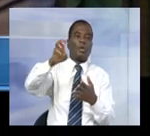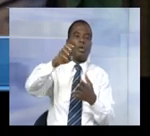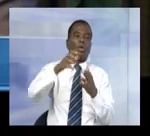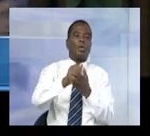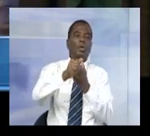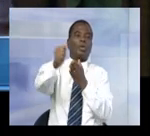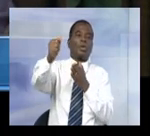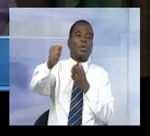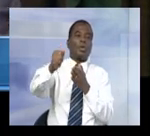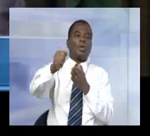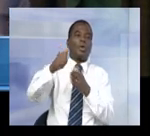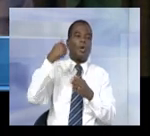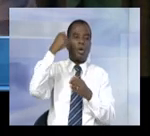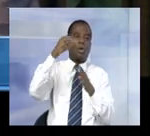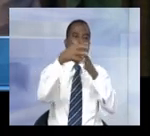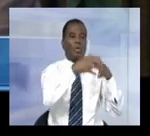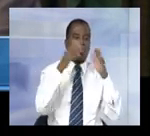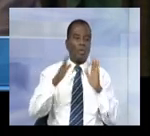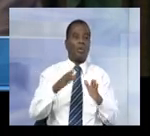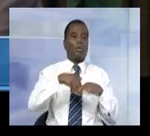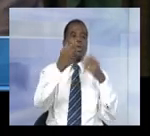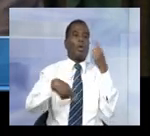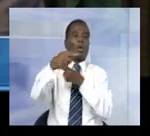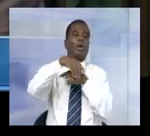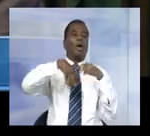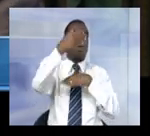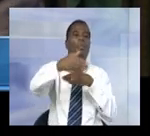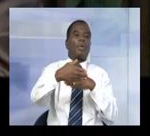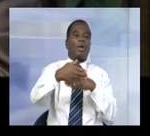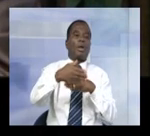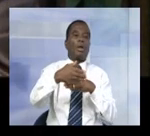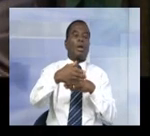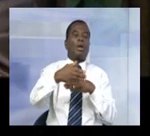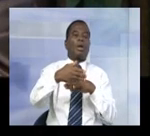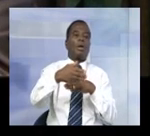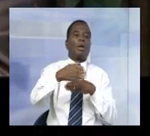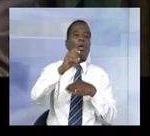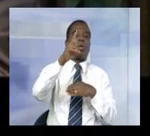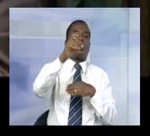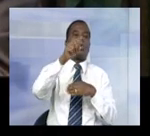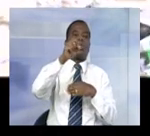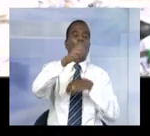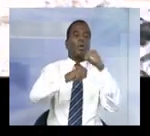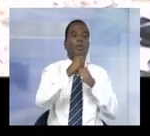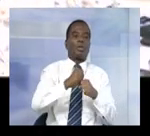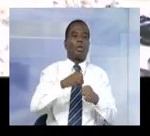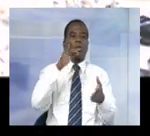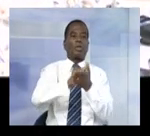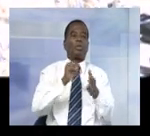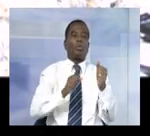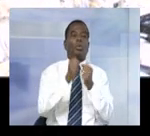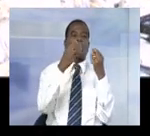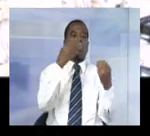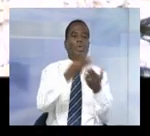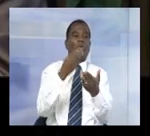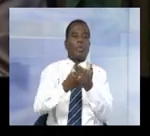dollars américains. Aujourd'hui, après 11 ans, ce volume avoisine les 8 milliards de dollars américains. Un accroissement